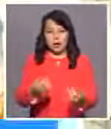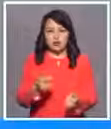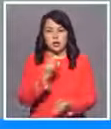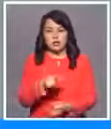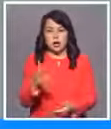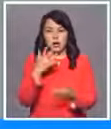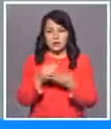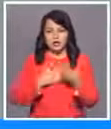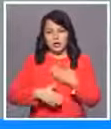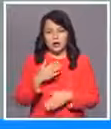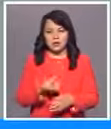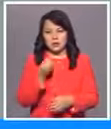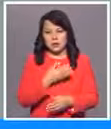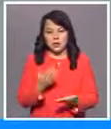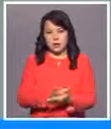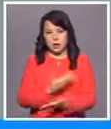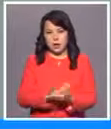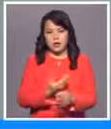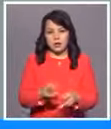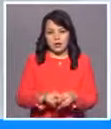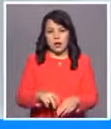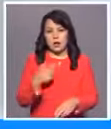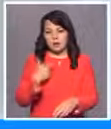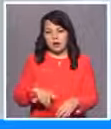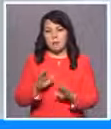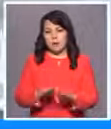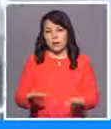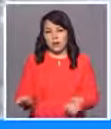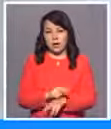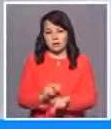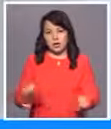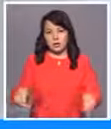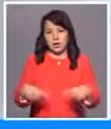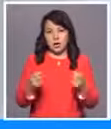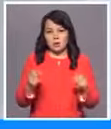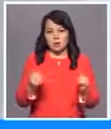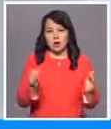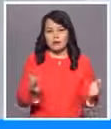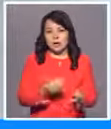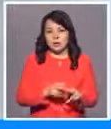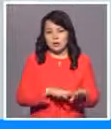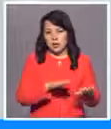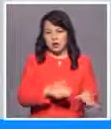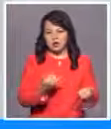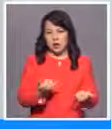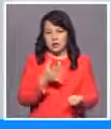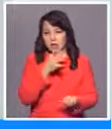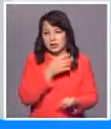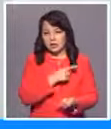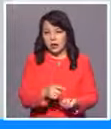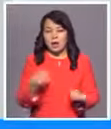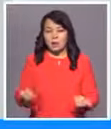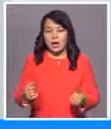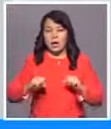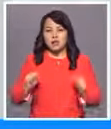жұртшылығы үшін жағымды жаңалық, себебі балаларды емдейтін қазіргі орын типтігі мез ғимаратта орналасқан. Әсіресе жаз бен қыста науқас көбейген кезде